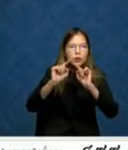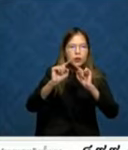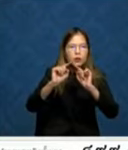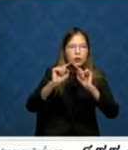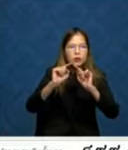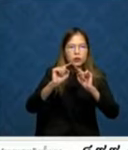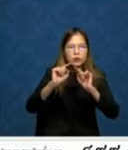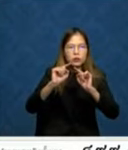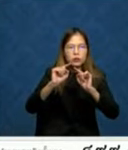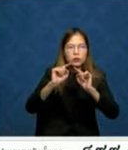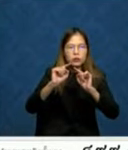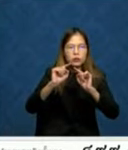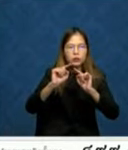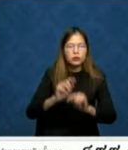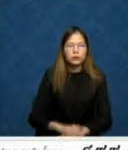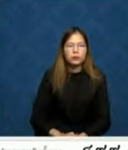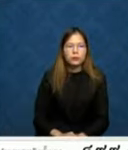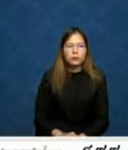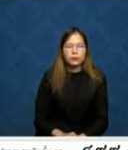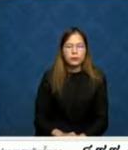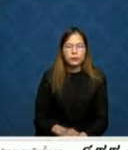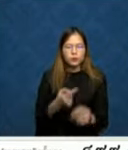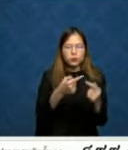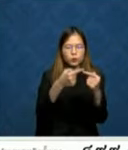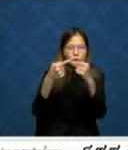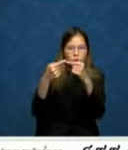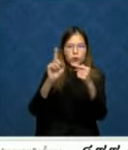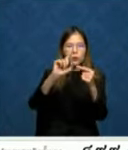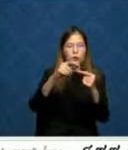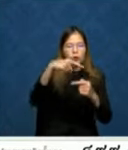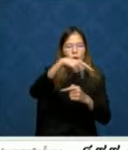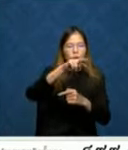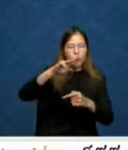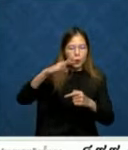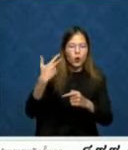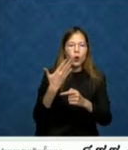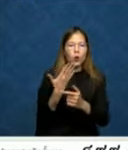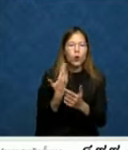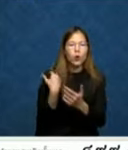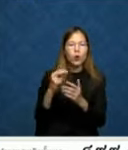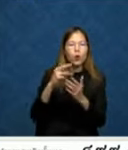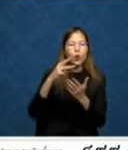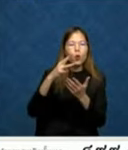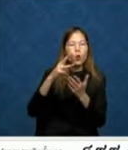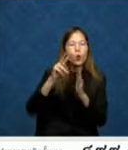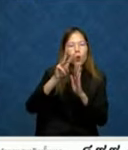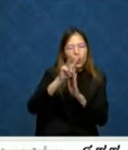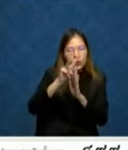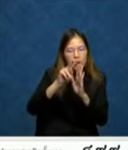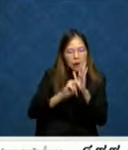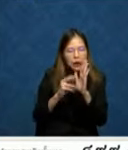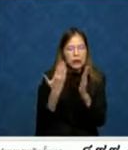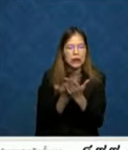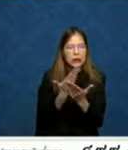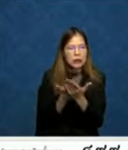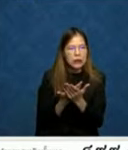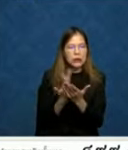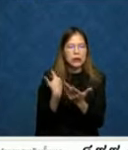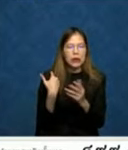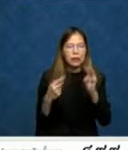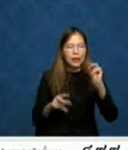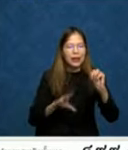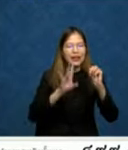ยงอย่างรอบด้านนะครับซึ่งต่อมานะครับก็มีการออกเป็นพรบ.วินัยการเงินการคลังซึ่งในมาตรา7ก็จะระบุว่า